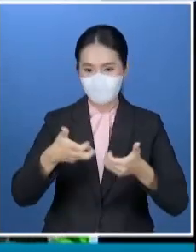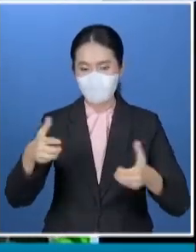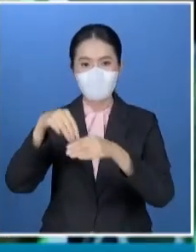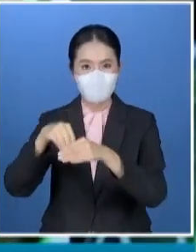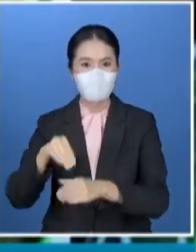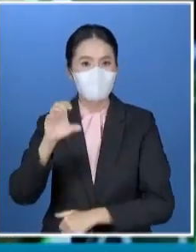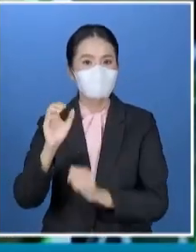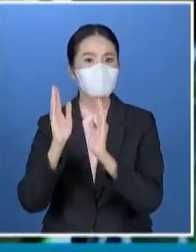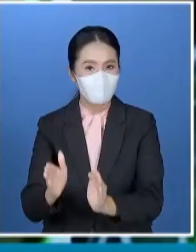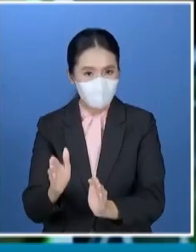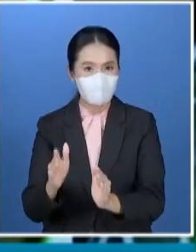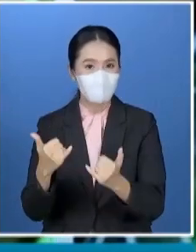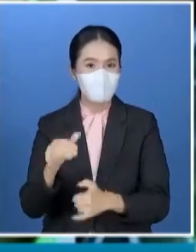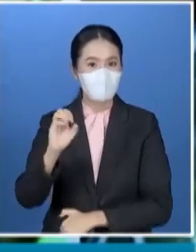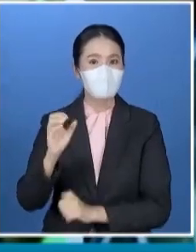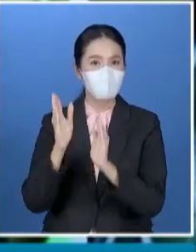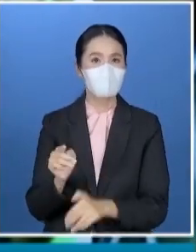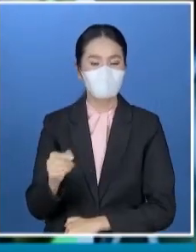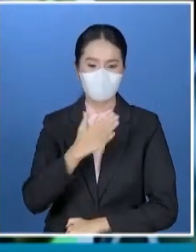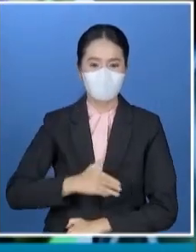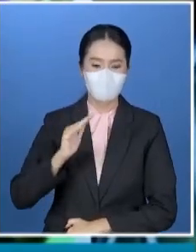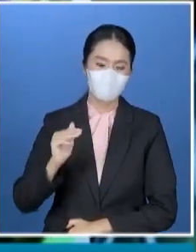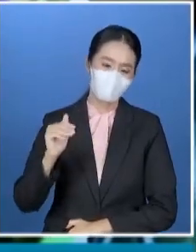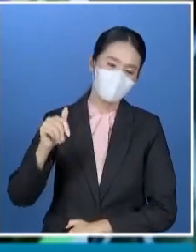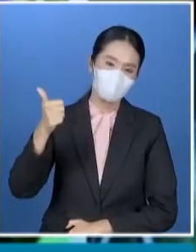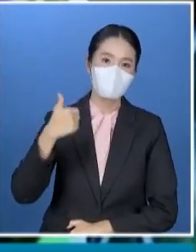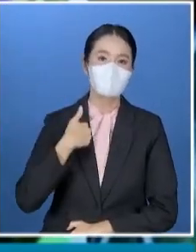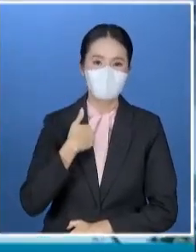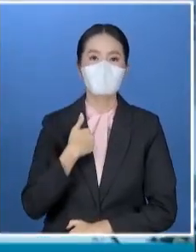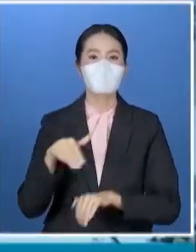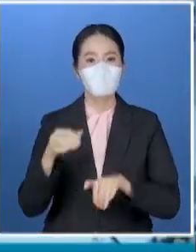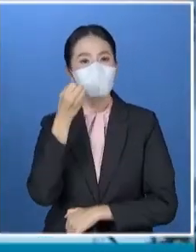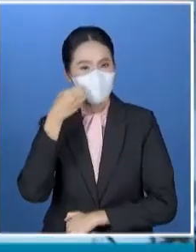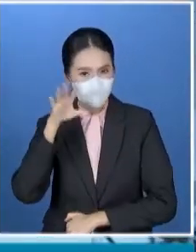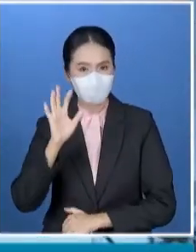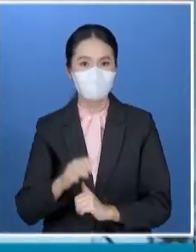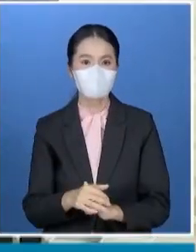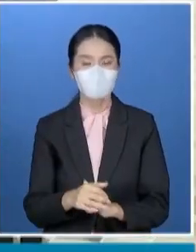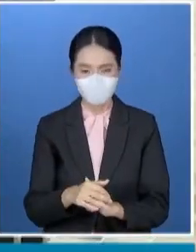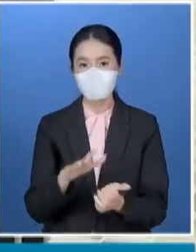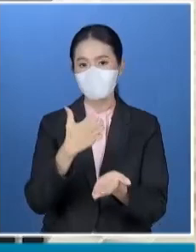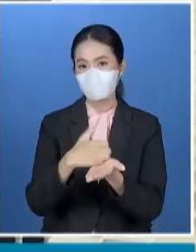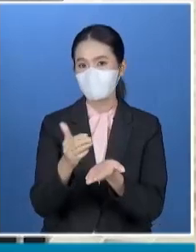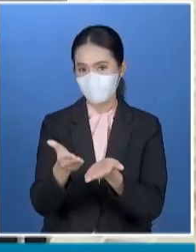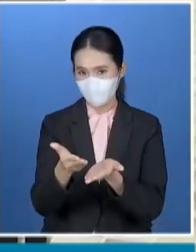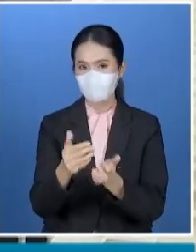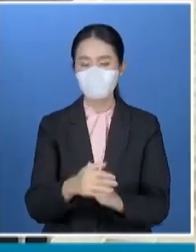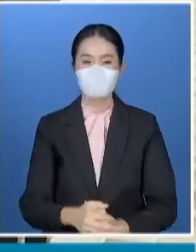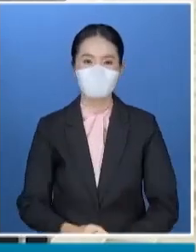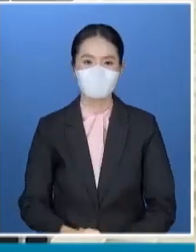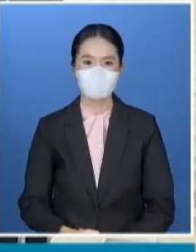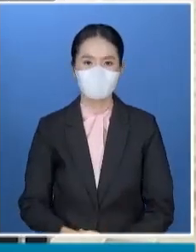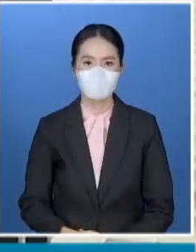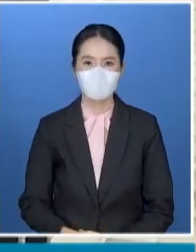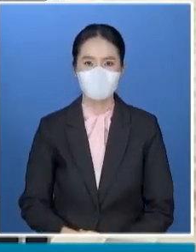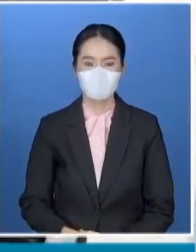มาณ50คนตอนนี้50คนนี้นะคะอาการดีขึ้นเรื่อยๆแล้วก็เตรียมตัวที่จะกลับบ้านกันแล้วนะคะเดี๋ยวลองไปฟังเสียงทางด้านผู้ช่วยผอ.เขตกันก่